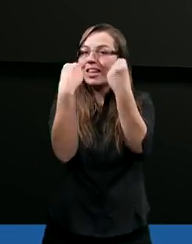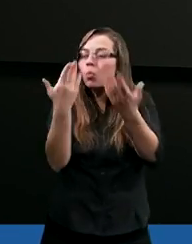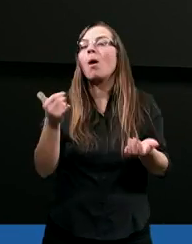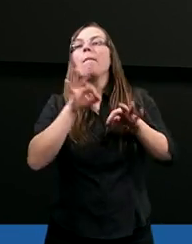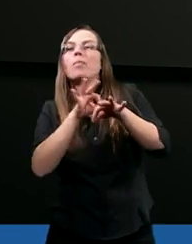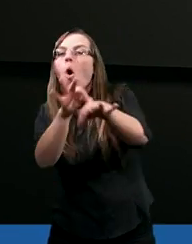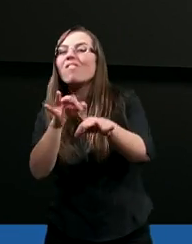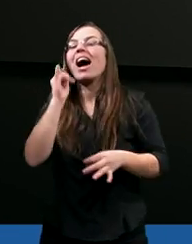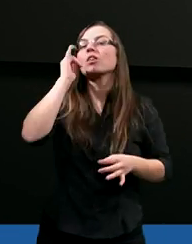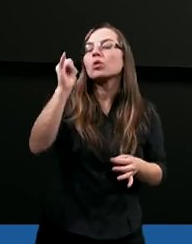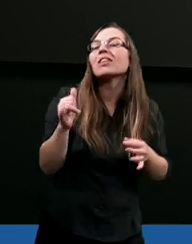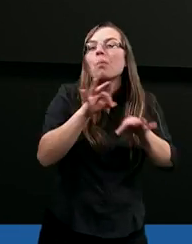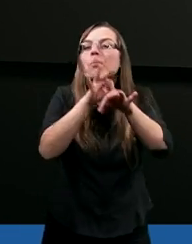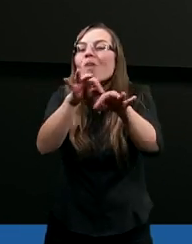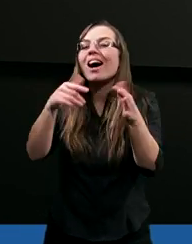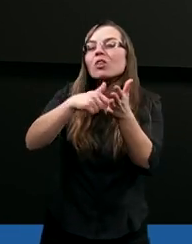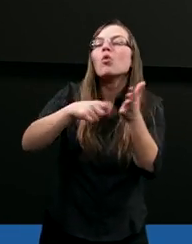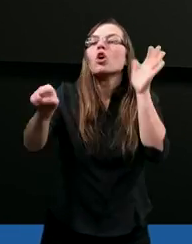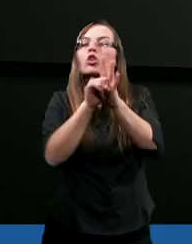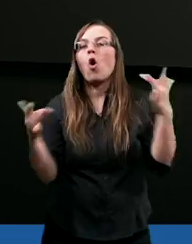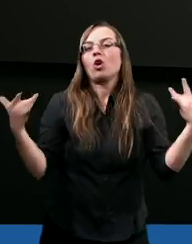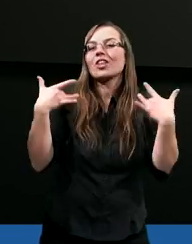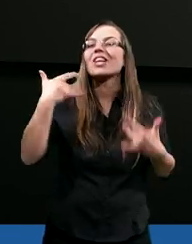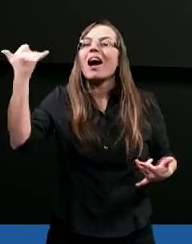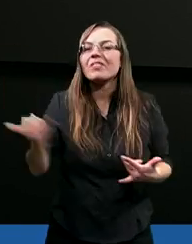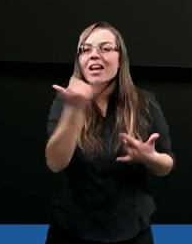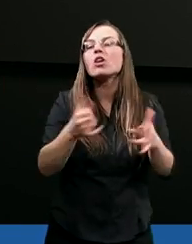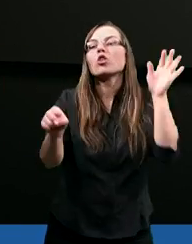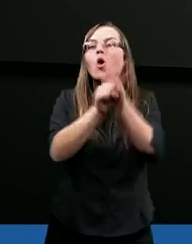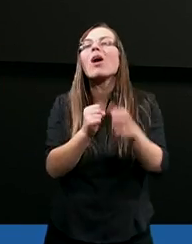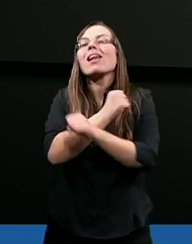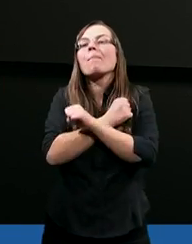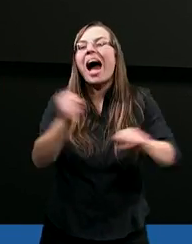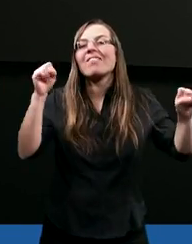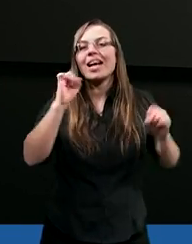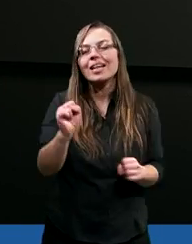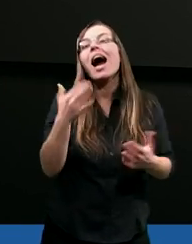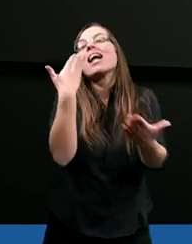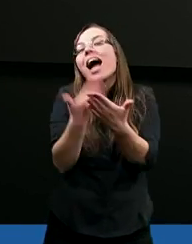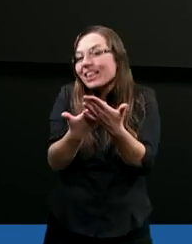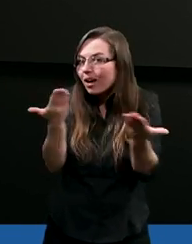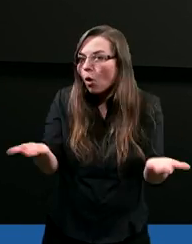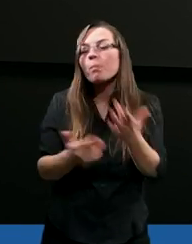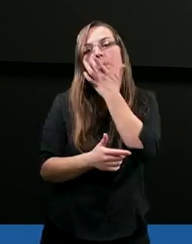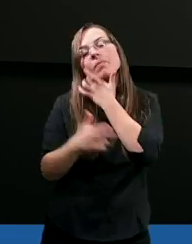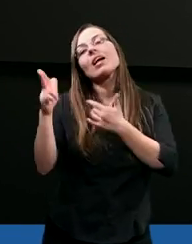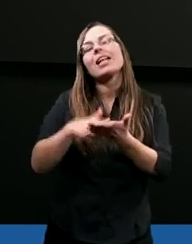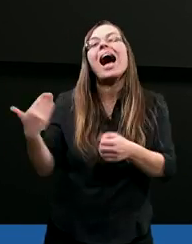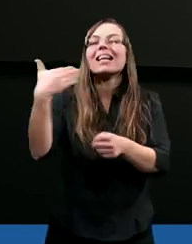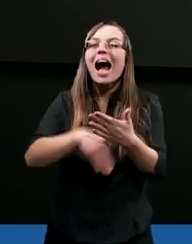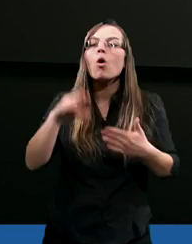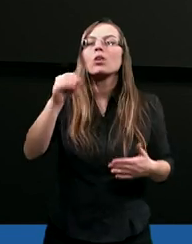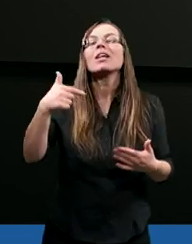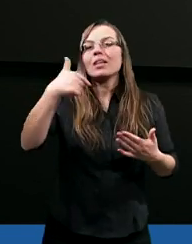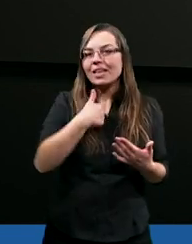prowadził i prowadził do życia wiecznego, do zbawienia. I dlatego na zakończenie